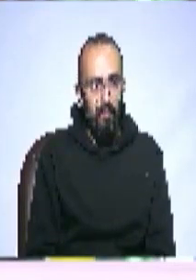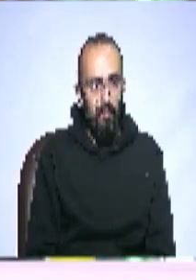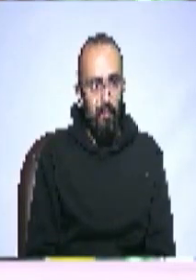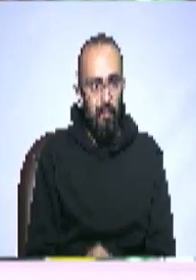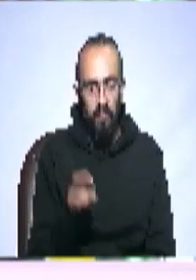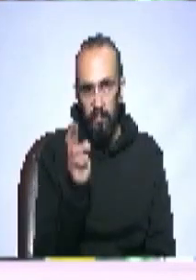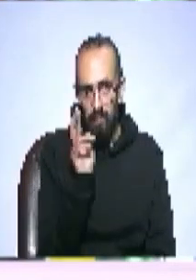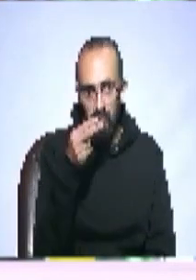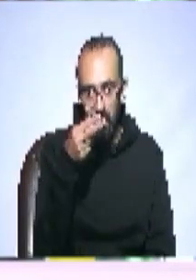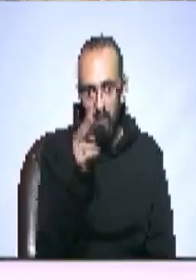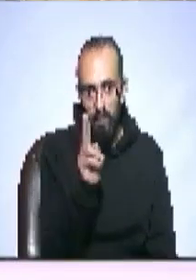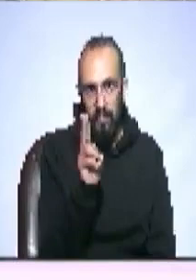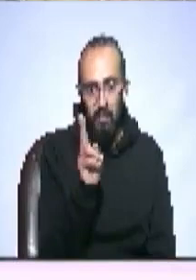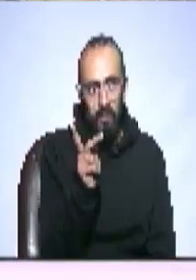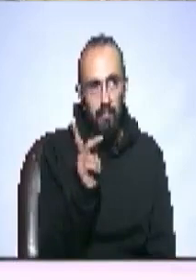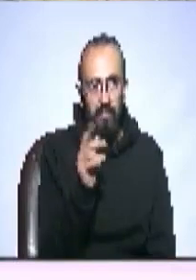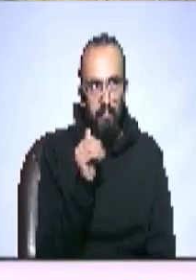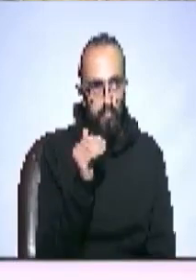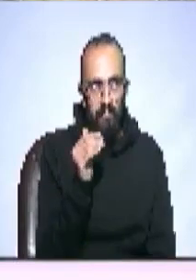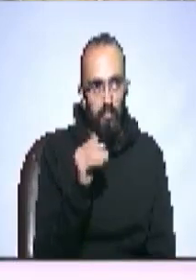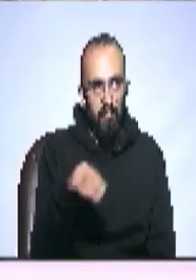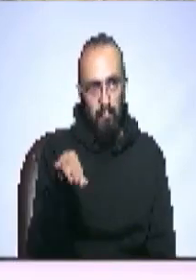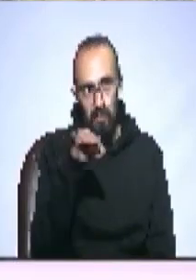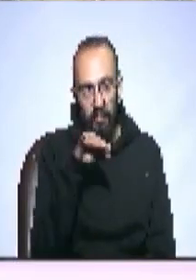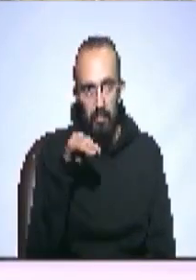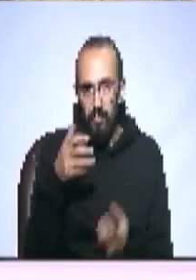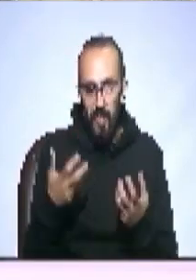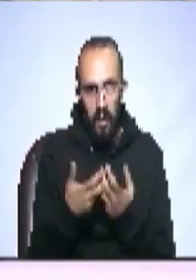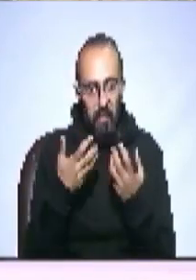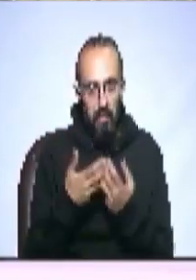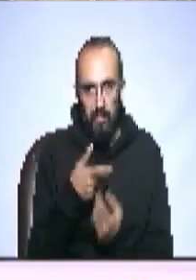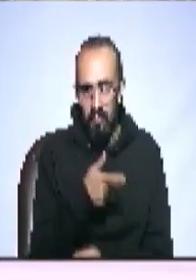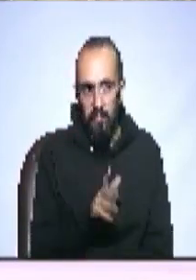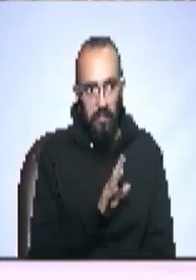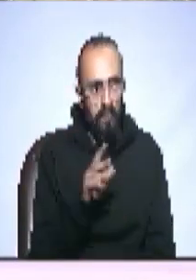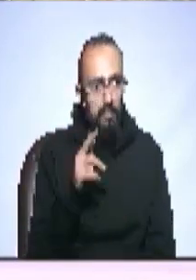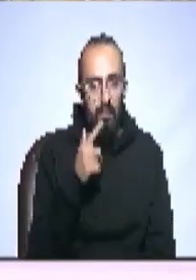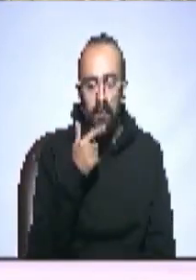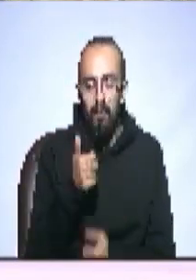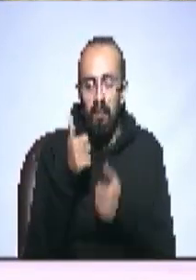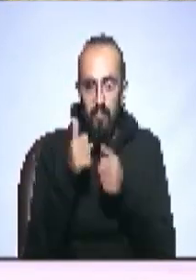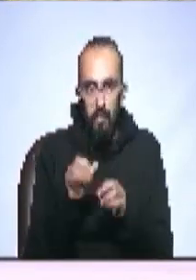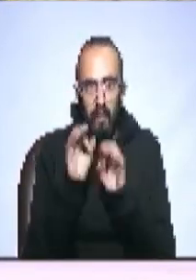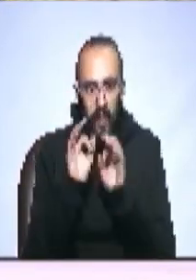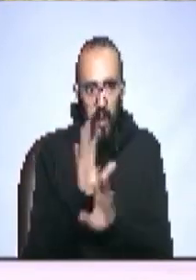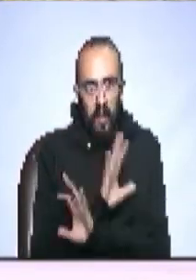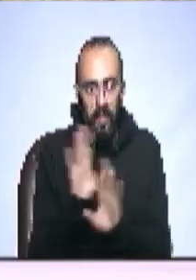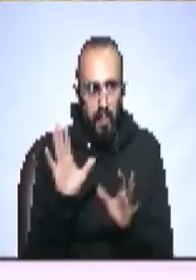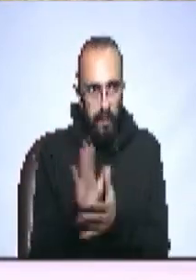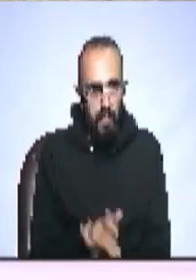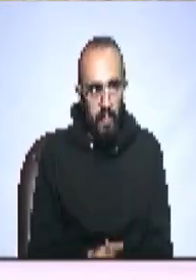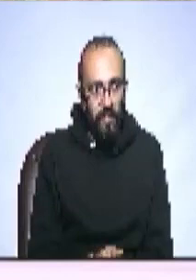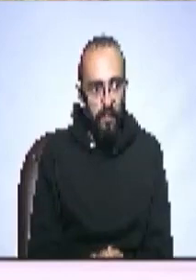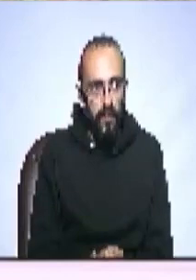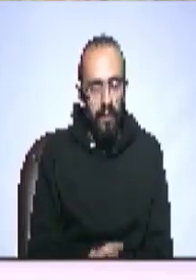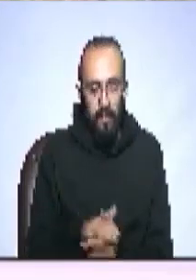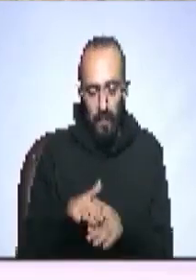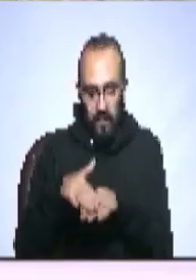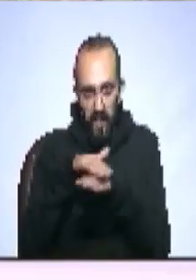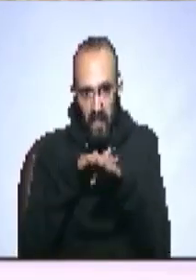شويه زعتر كده من على الوش. السلطه بتاعتنا دي رائعه جدا، وهنحط عليها من فوق